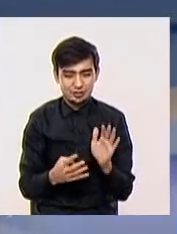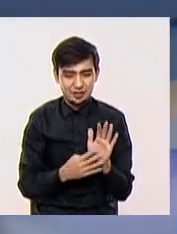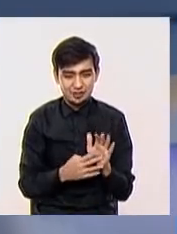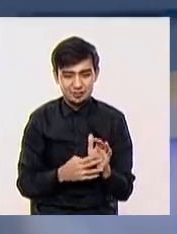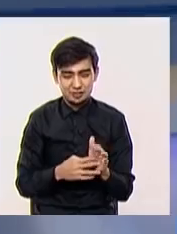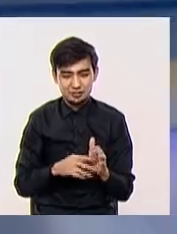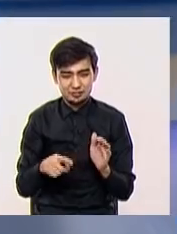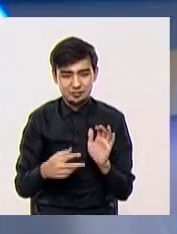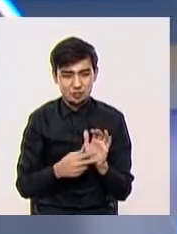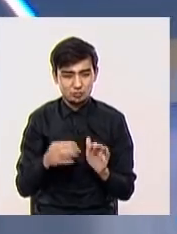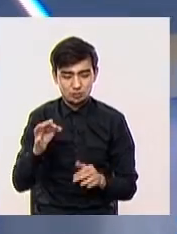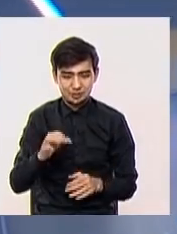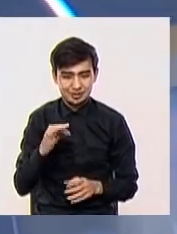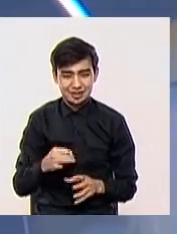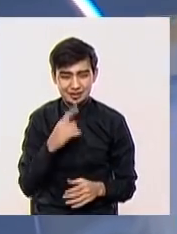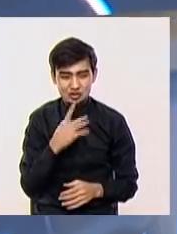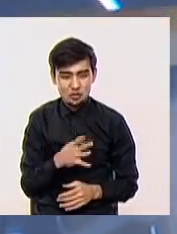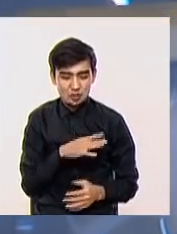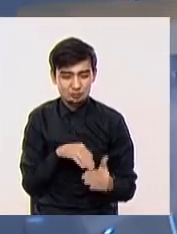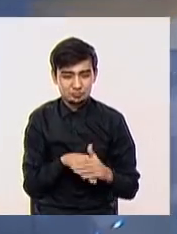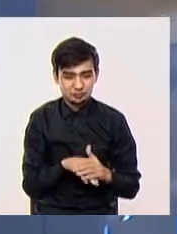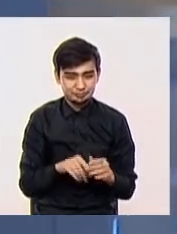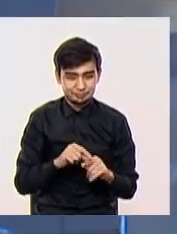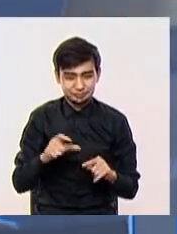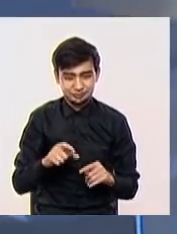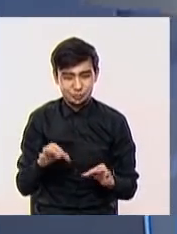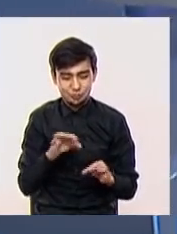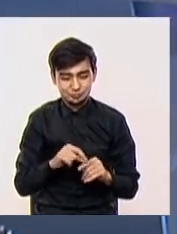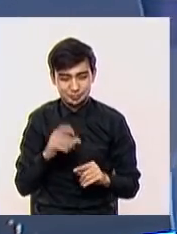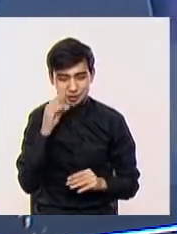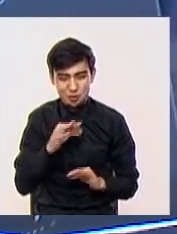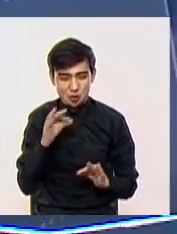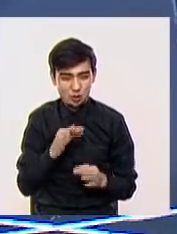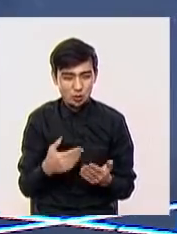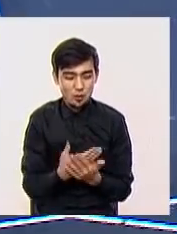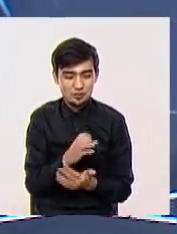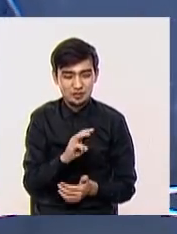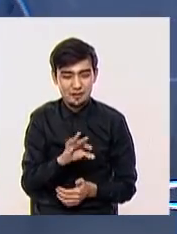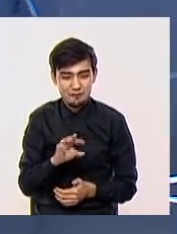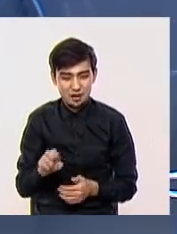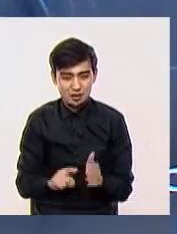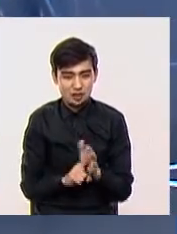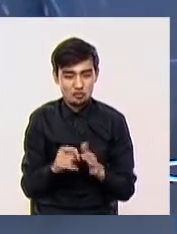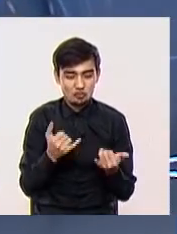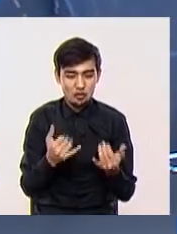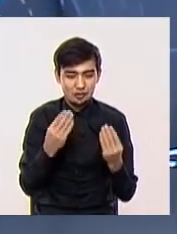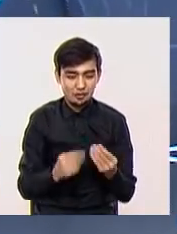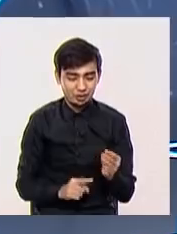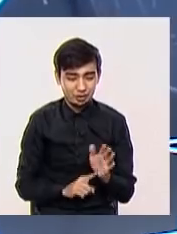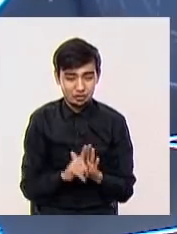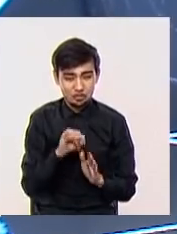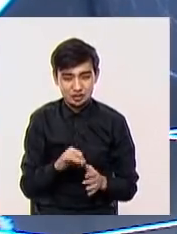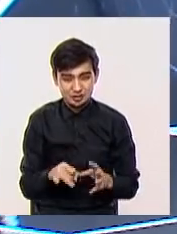9,8%. И речь идет о вкладах с возможностью пополнения. Новые ставки начали действовать уже с сегодняшнего дня,